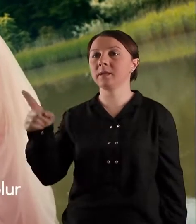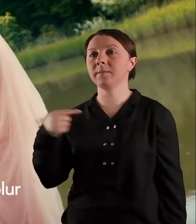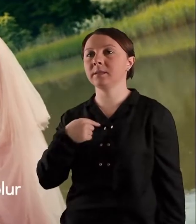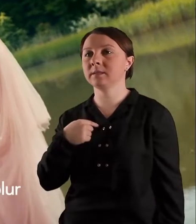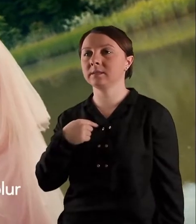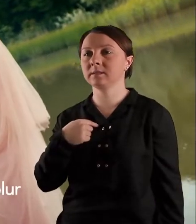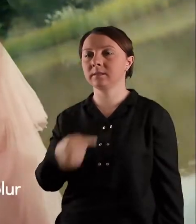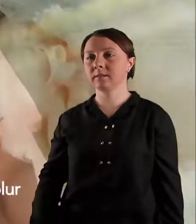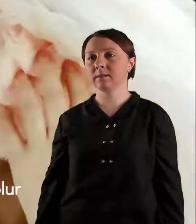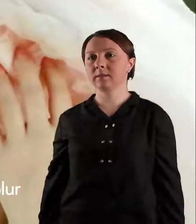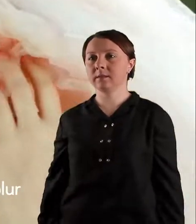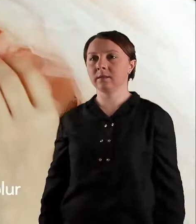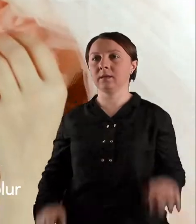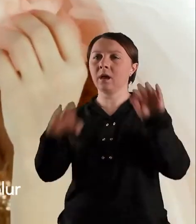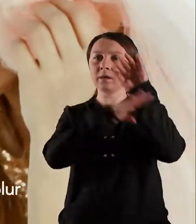Hangimiz